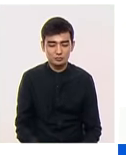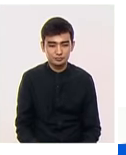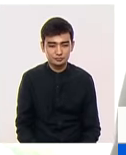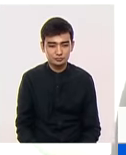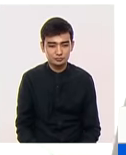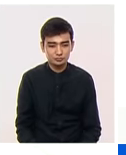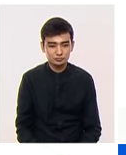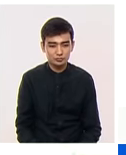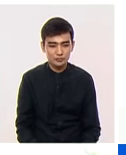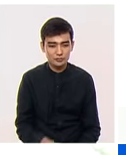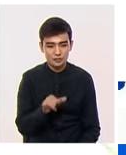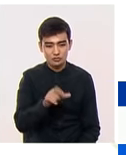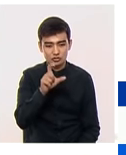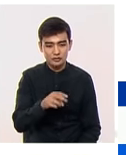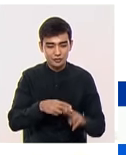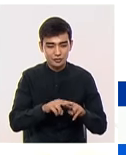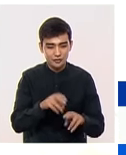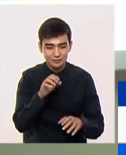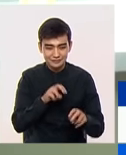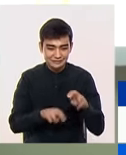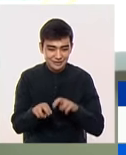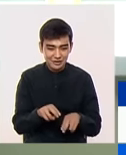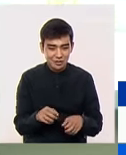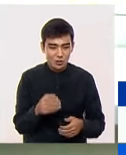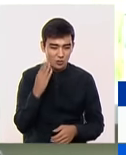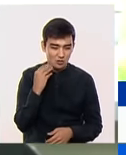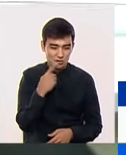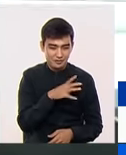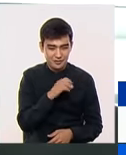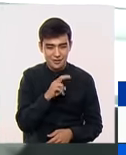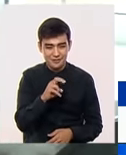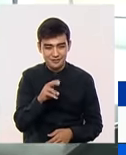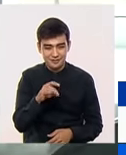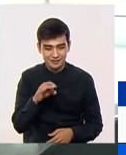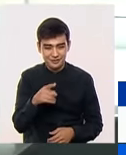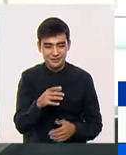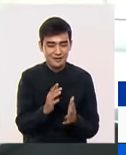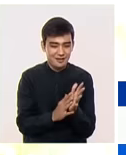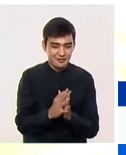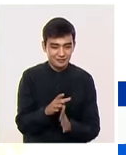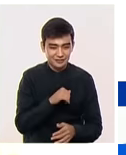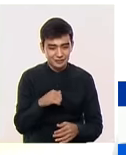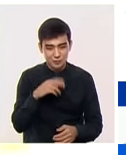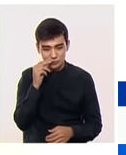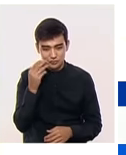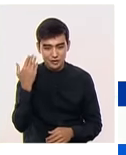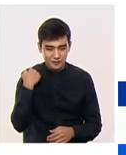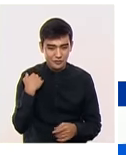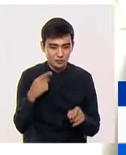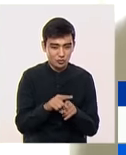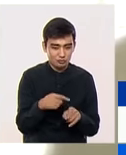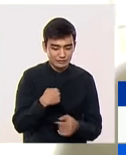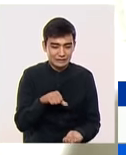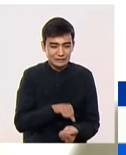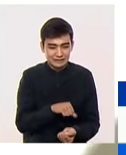узнать человека который ищет закладку легко рассказывает александр морозов он разгребает траву или листья сам мужчина когда-то был героиновым